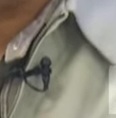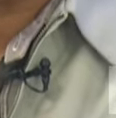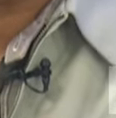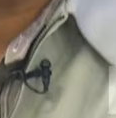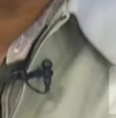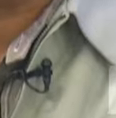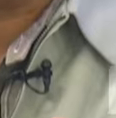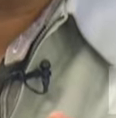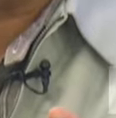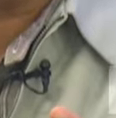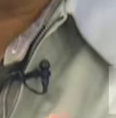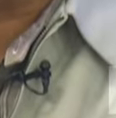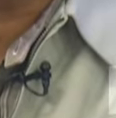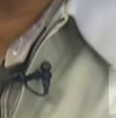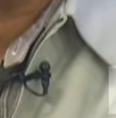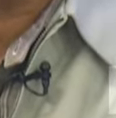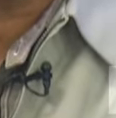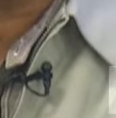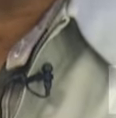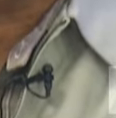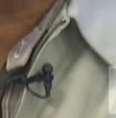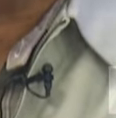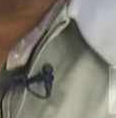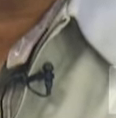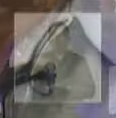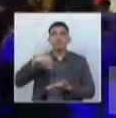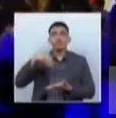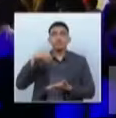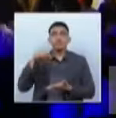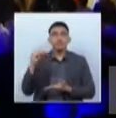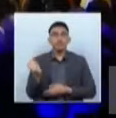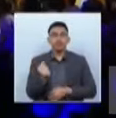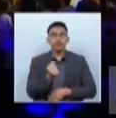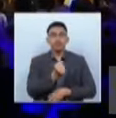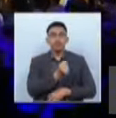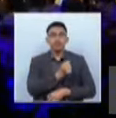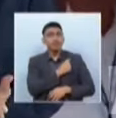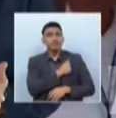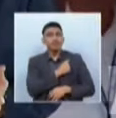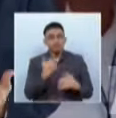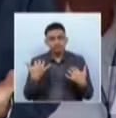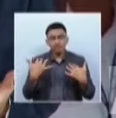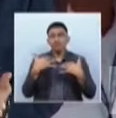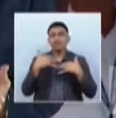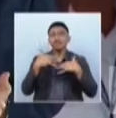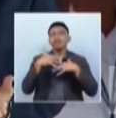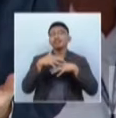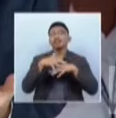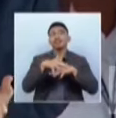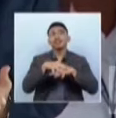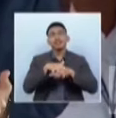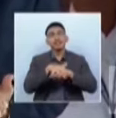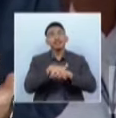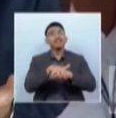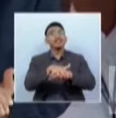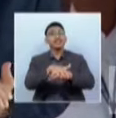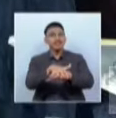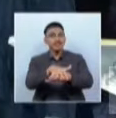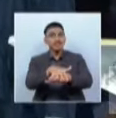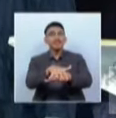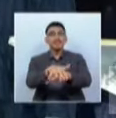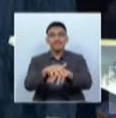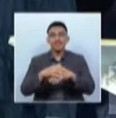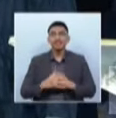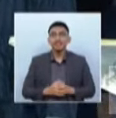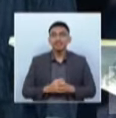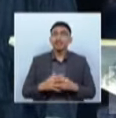berkembang tetapi juga adalah bagaimana memperkuat persatuan di antara eh kerangka regional untuk kemudian memiliki Berg